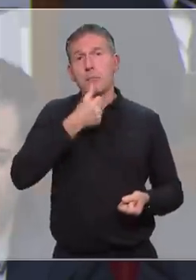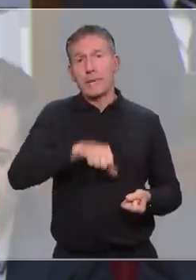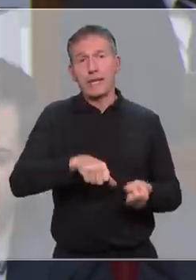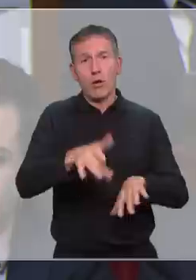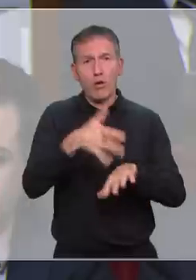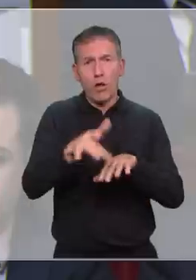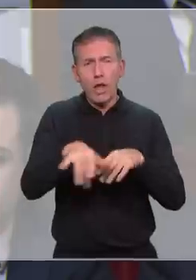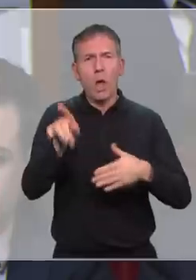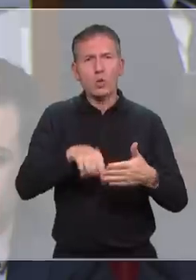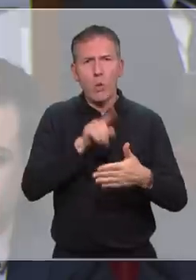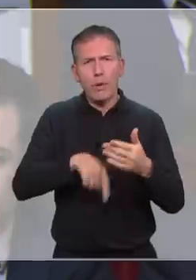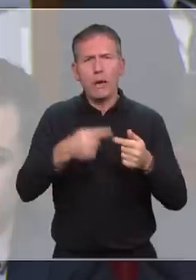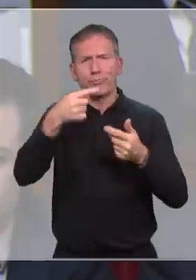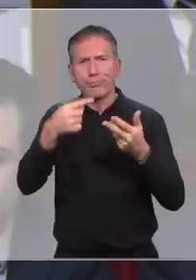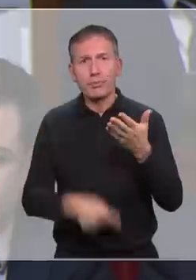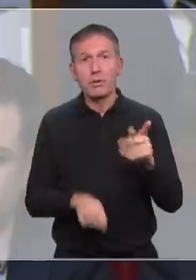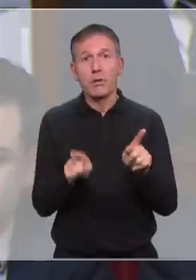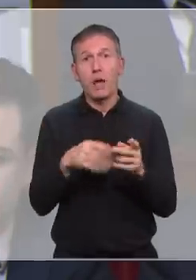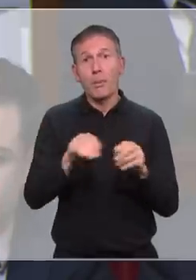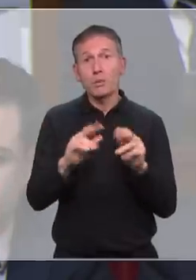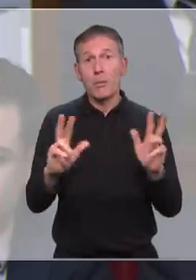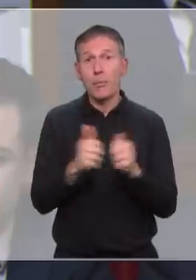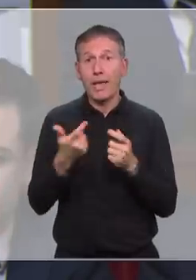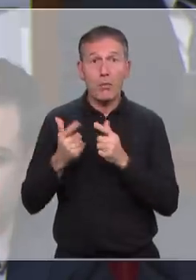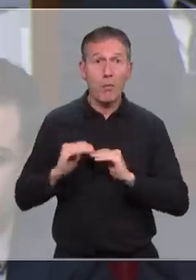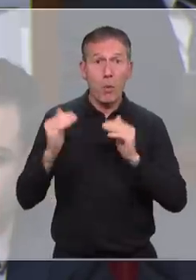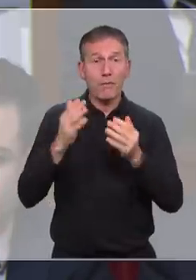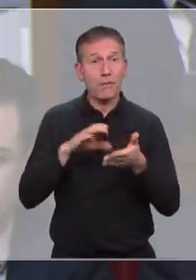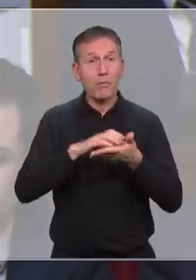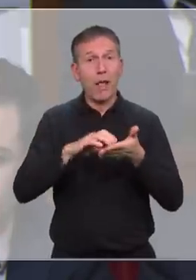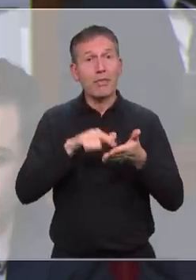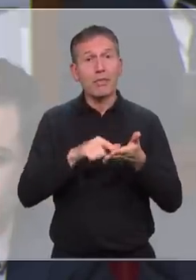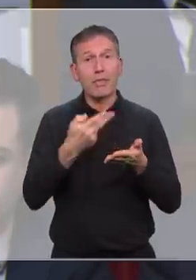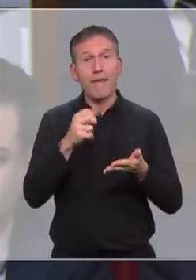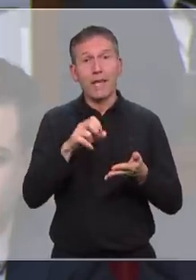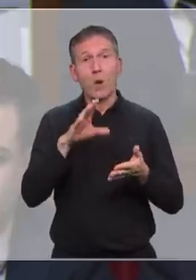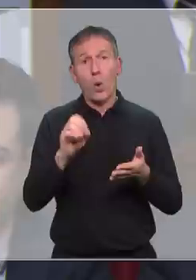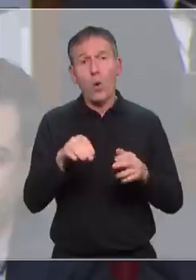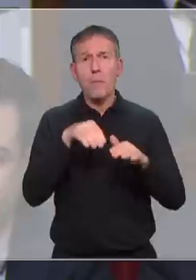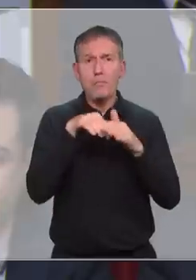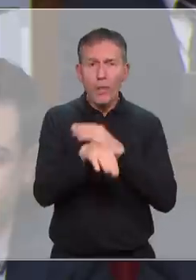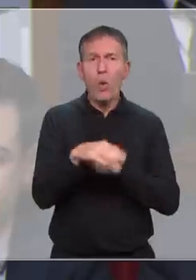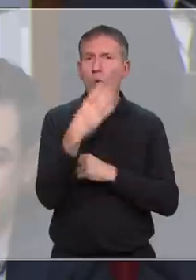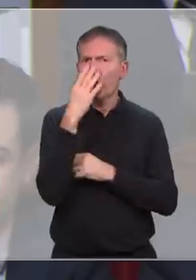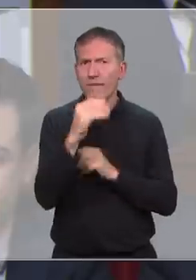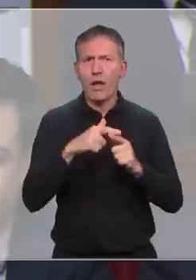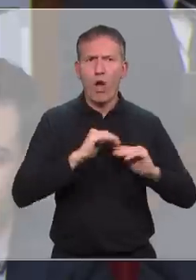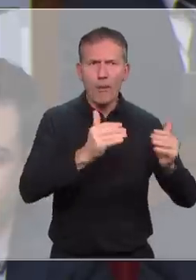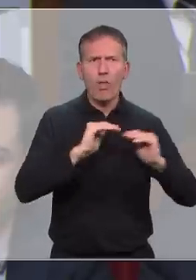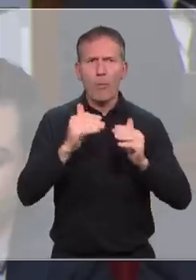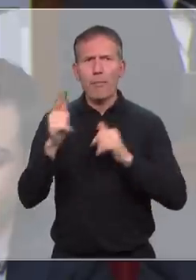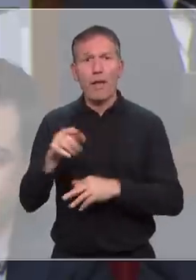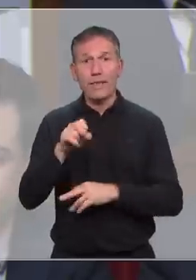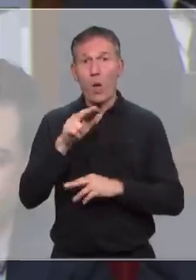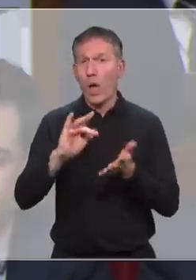suppressions s'accumulent. D'autant plus que les prix ne font que s'envoler, comme le pass Navigo, le ticket de métro, le TGV et bientôt les TER.